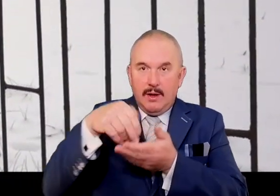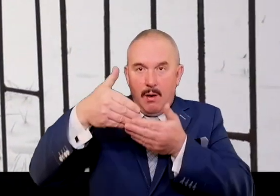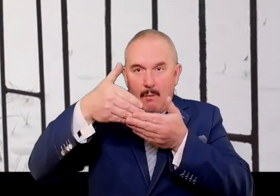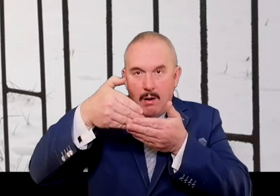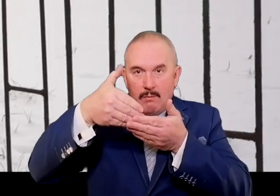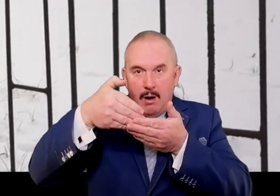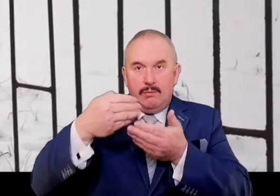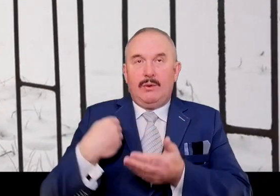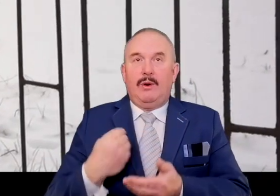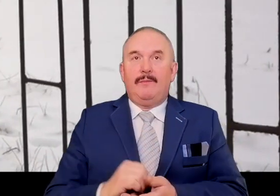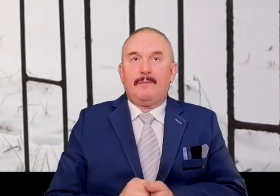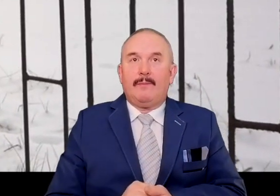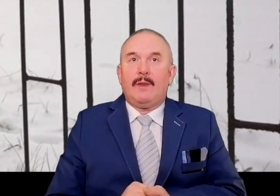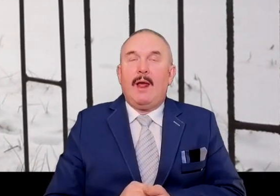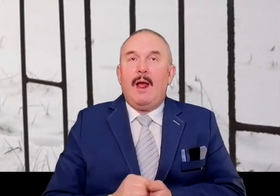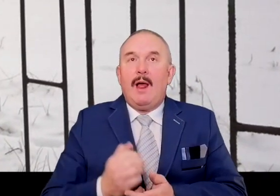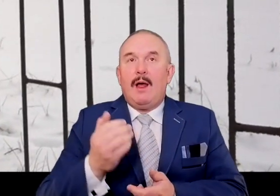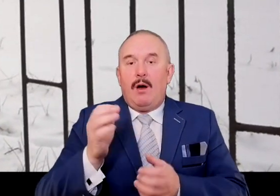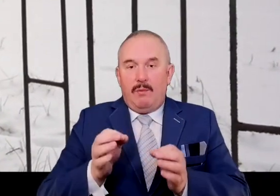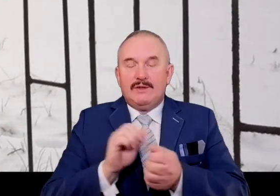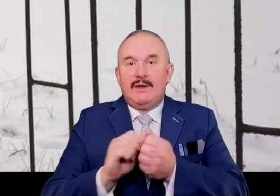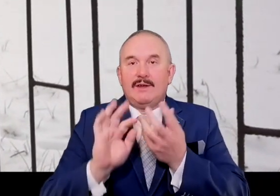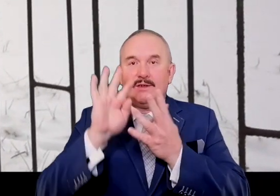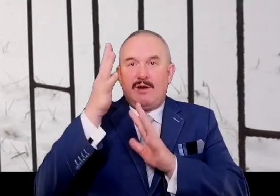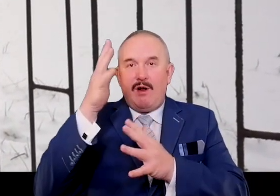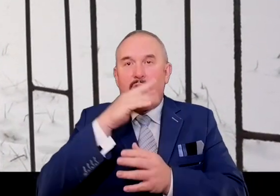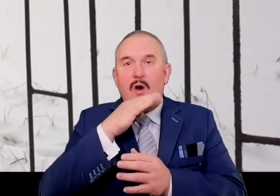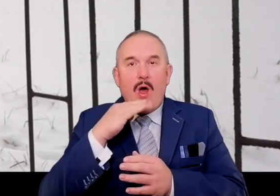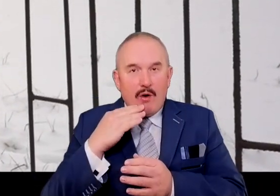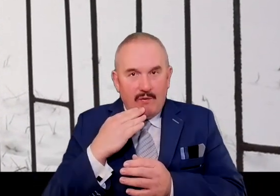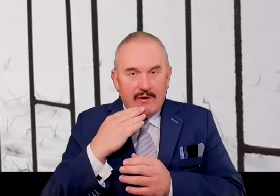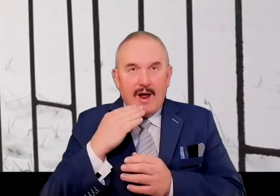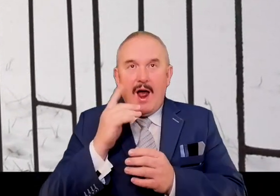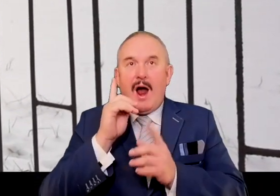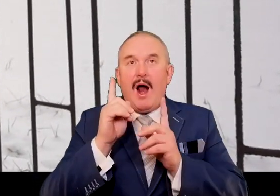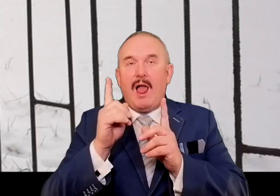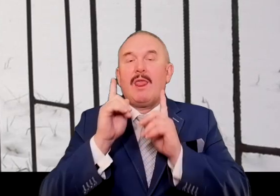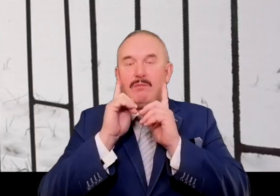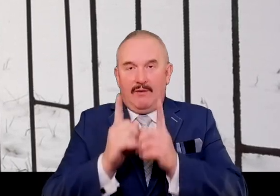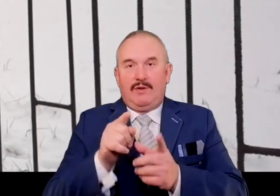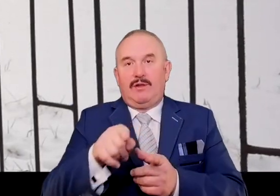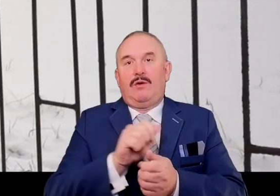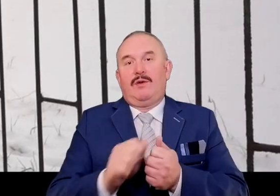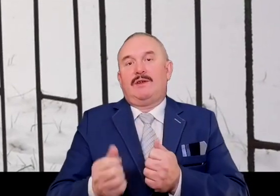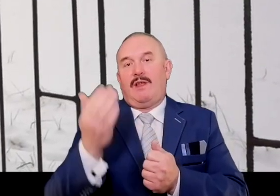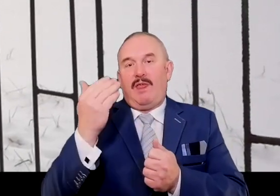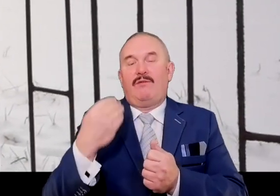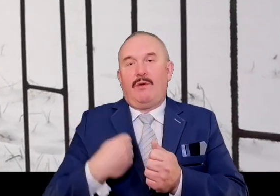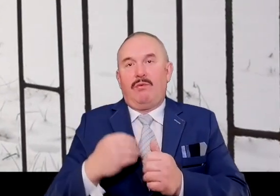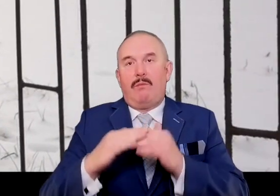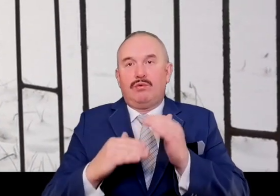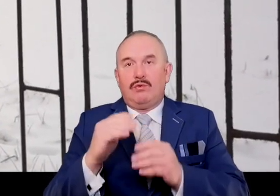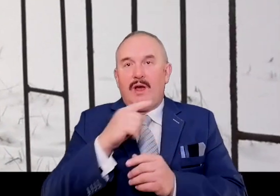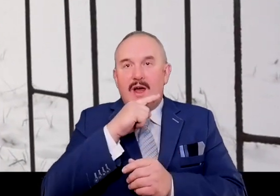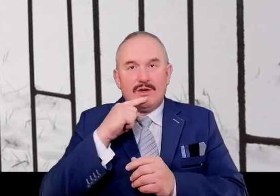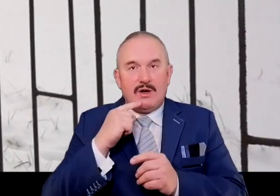że mają dzisiaj one jaskrawą elewację, to tak naprawdę są to historyczne hangary